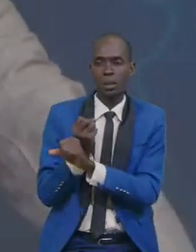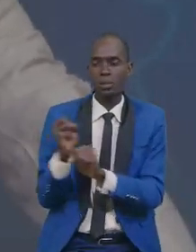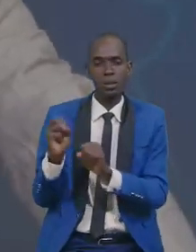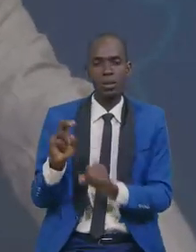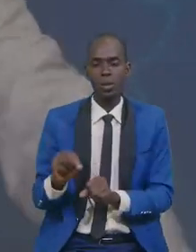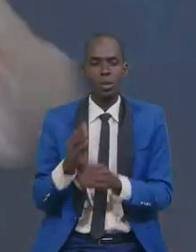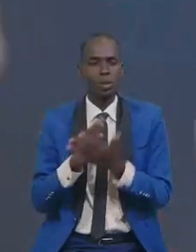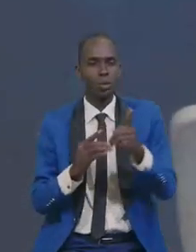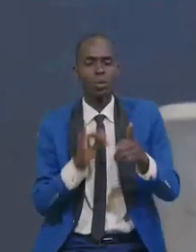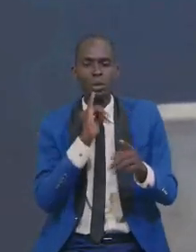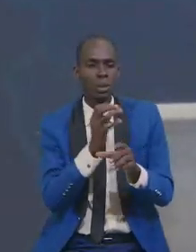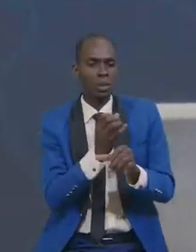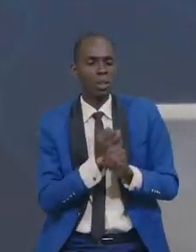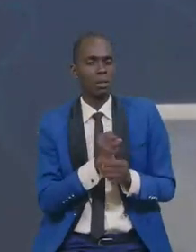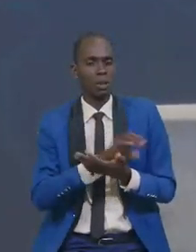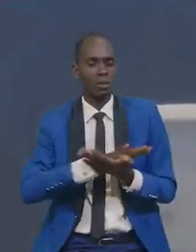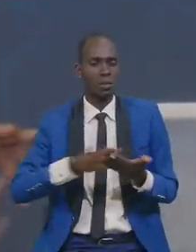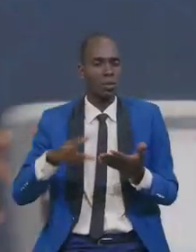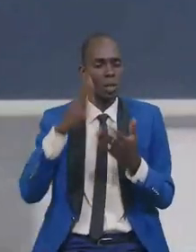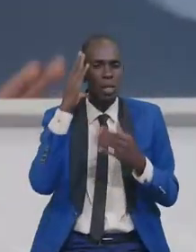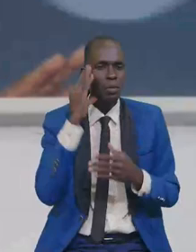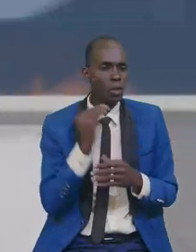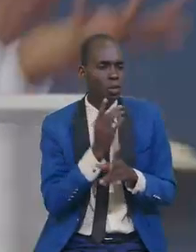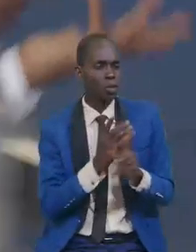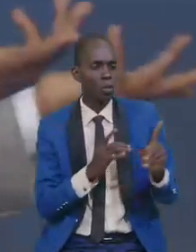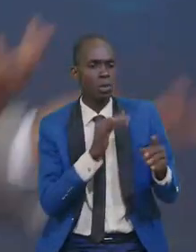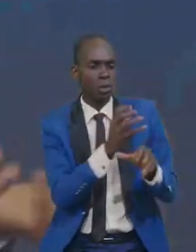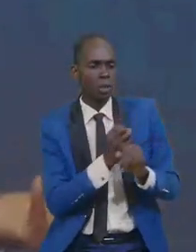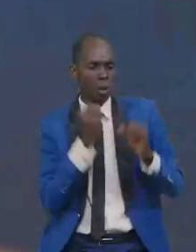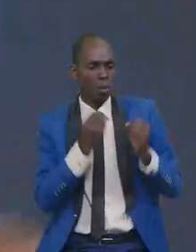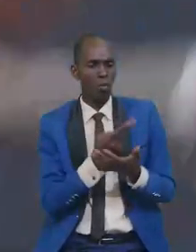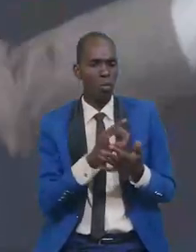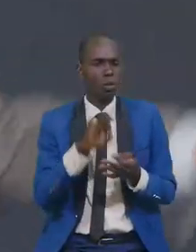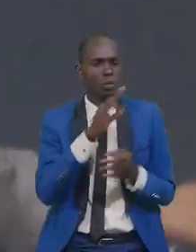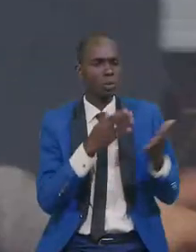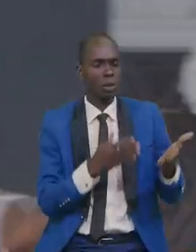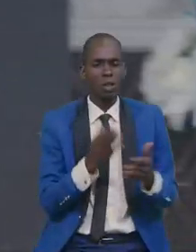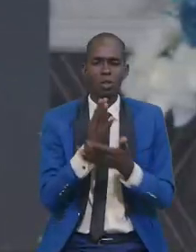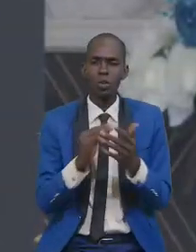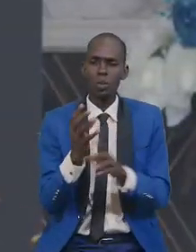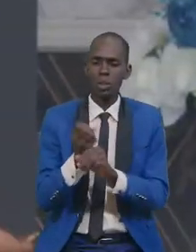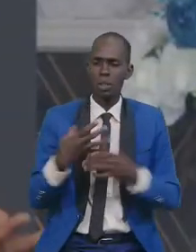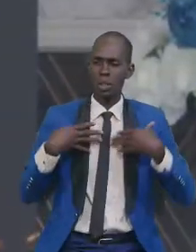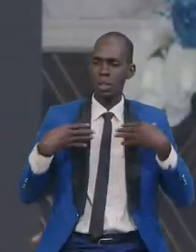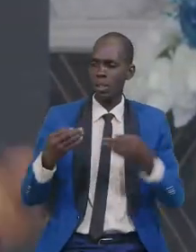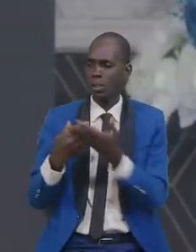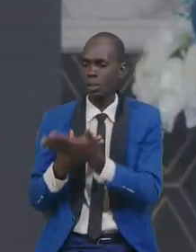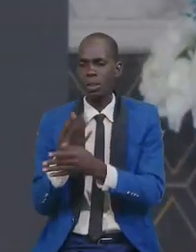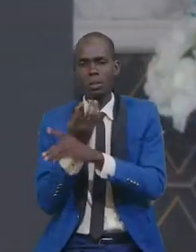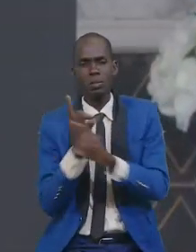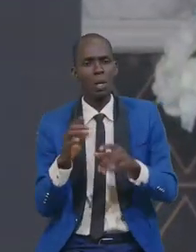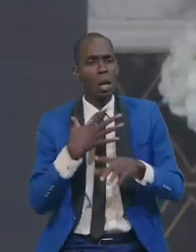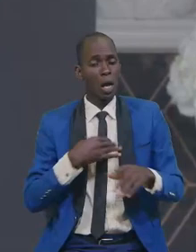la sainteté là-bas, quelqu'un a la sanctification là-bas, quelqu'un a la puissance du Saint-Esprit là-bas, quelqu'un a la délivrance là-bas, la guérison